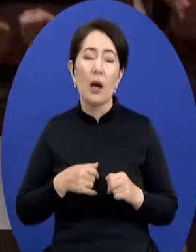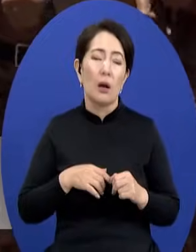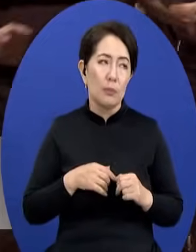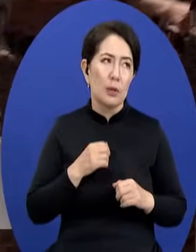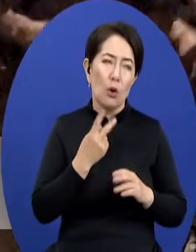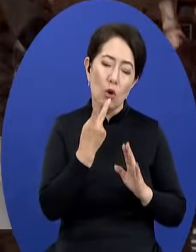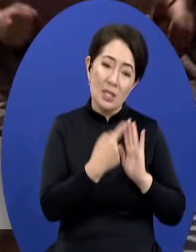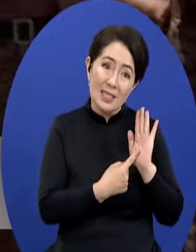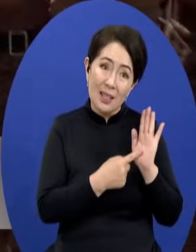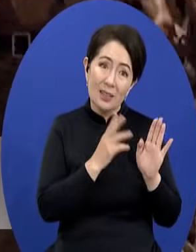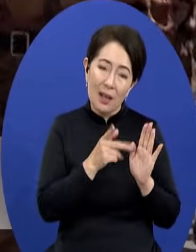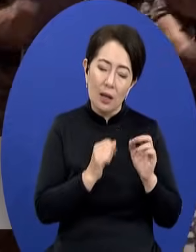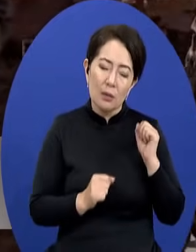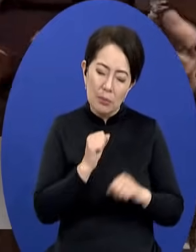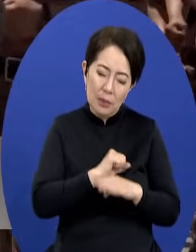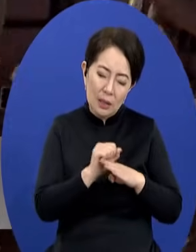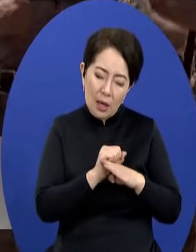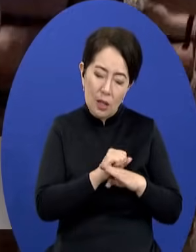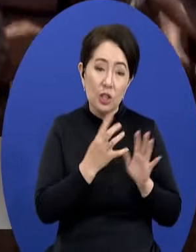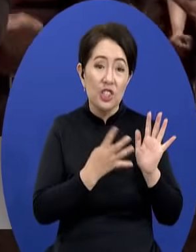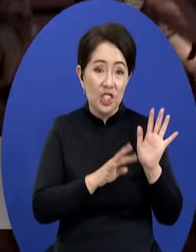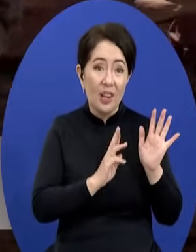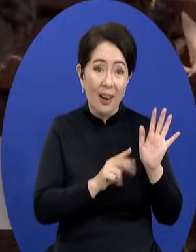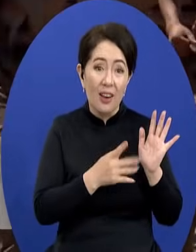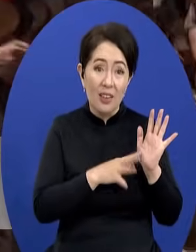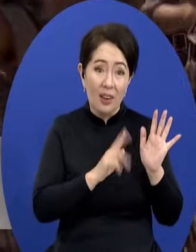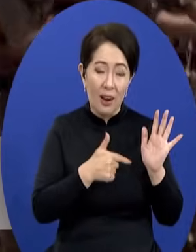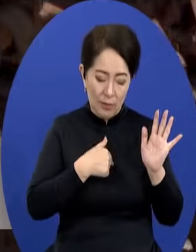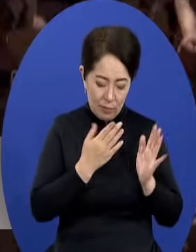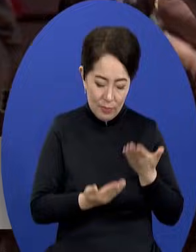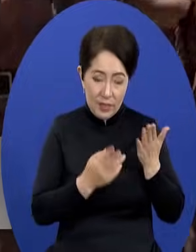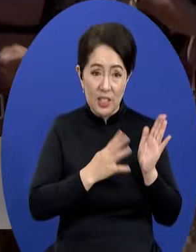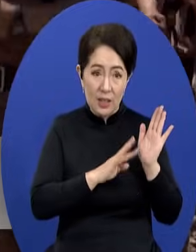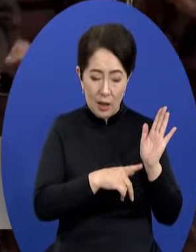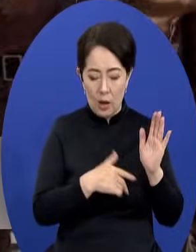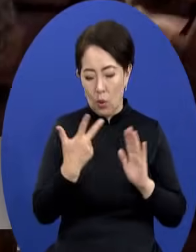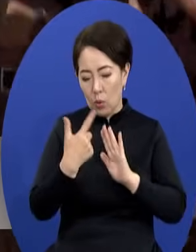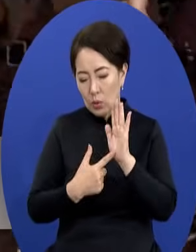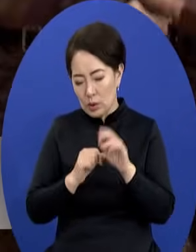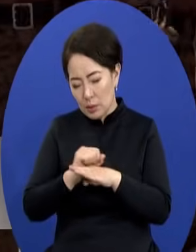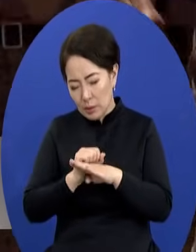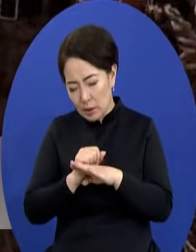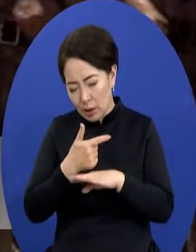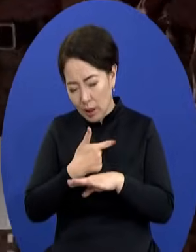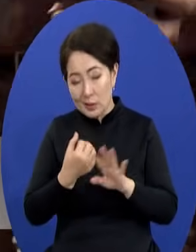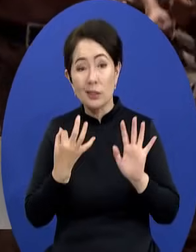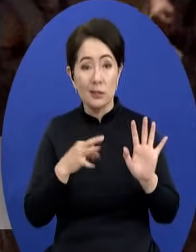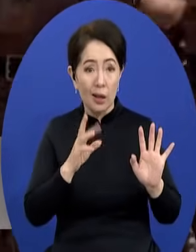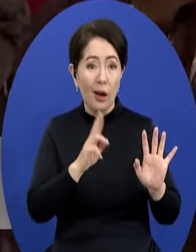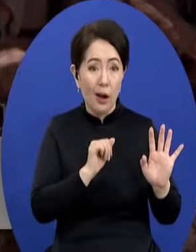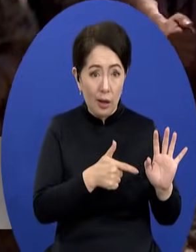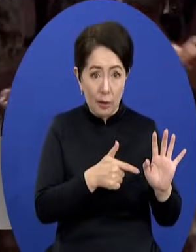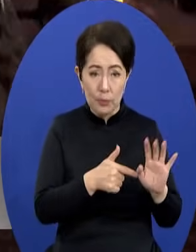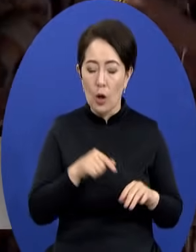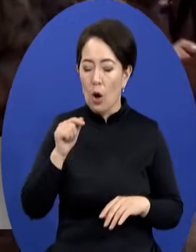эхэлж бэлтгэл хийхдээ би 90 кг байсан. За, 3 сарын хугацаанд бэлтгэл хийхэд 10 кг хассан. За, Ховд аймгаас гараад одоо